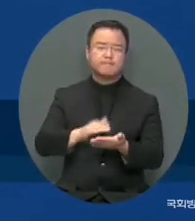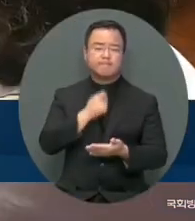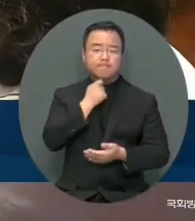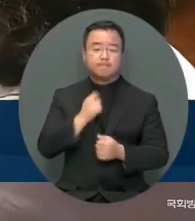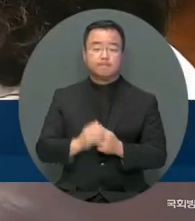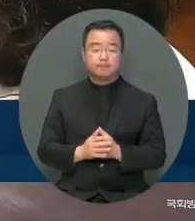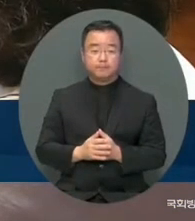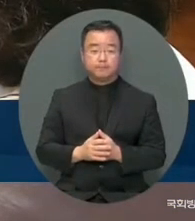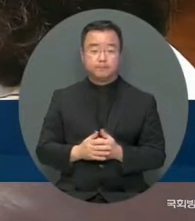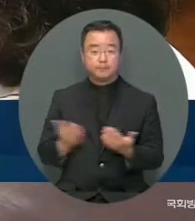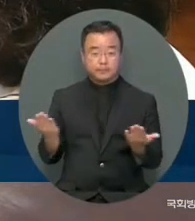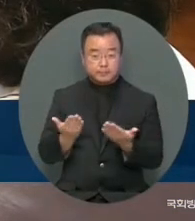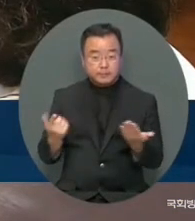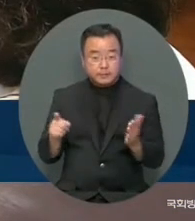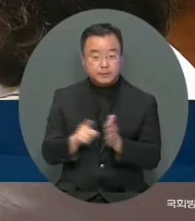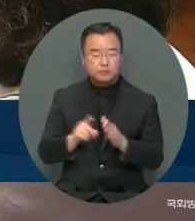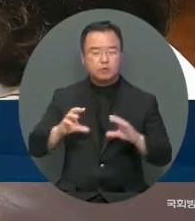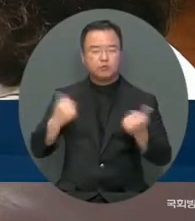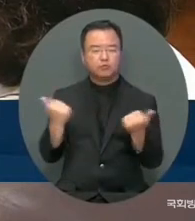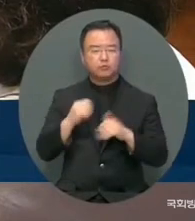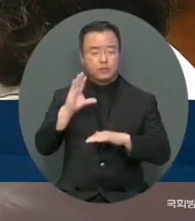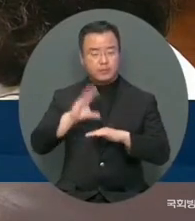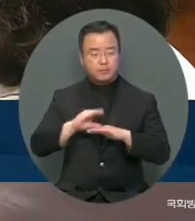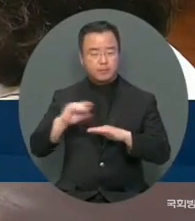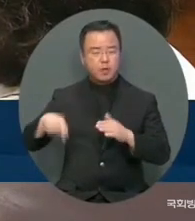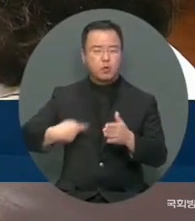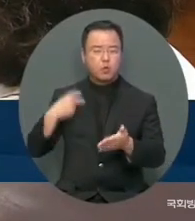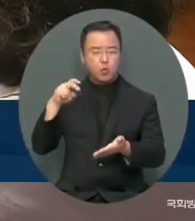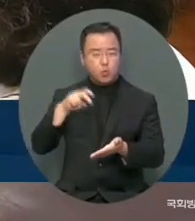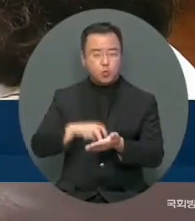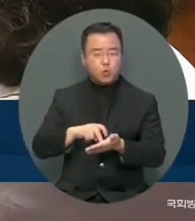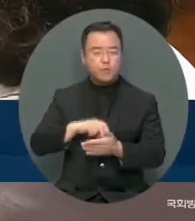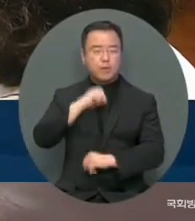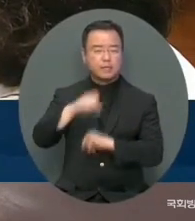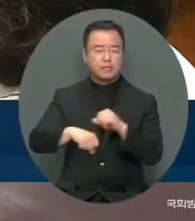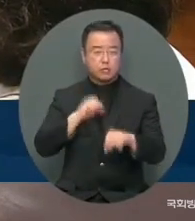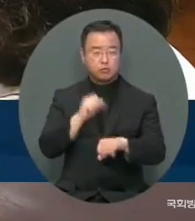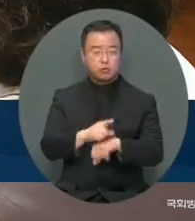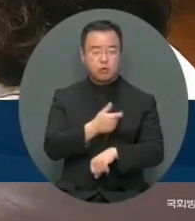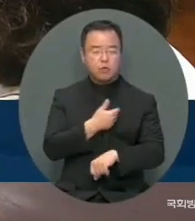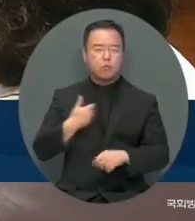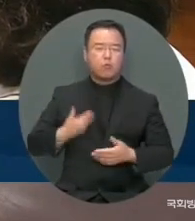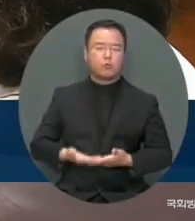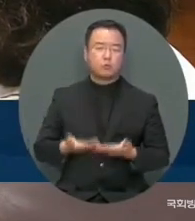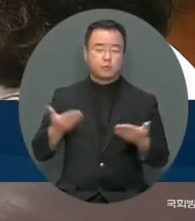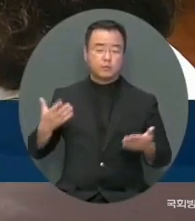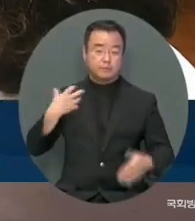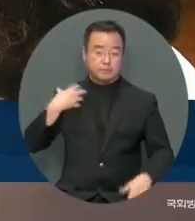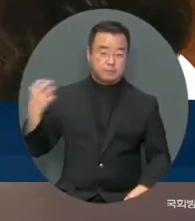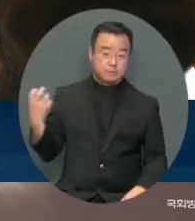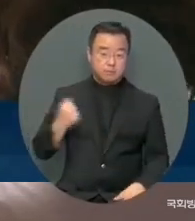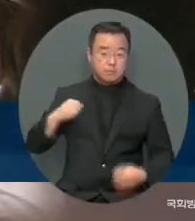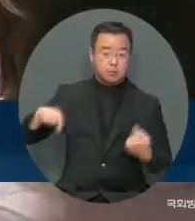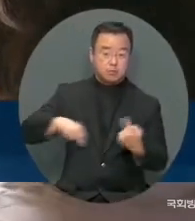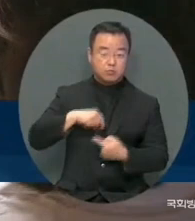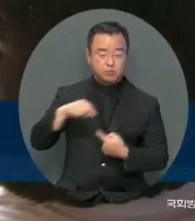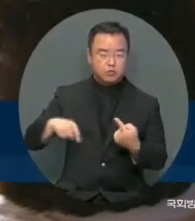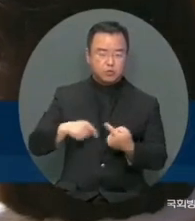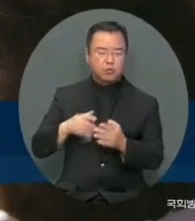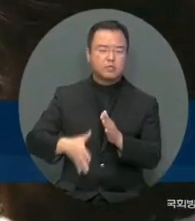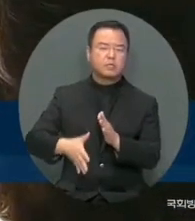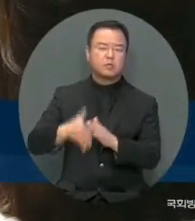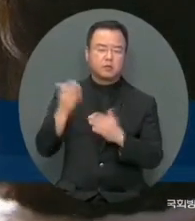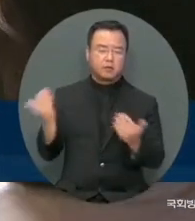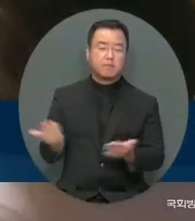위해 국회 방송의 독립성과 자율성을 보장하는 한편 책임 운영 기관으로 발전시켜 나가는